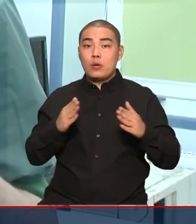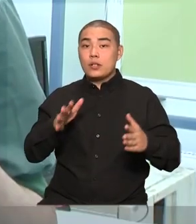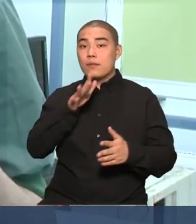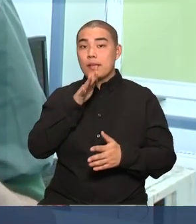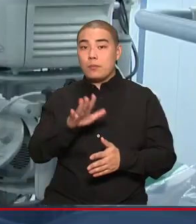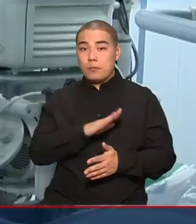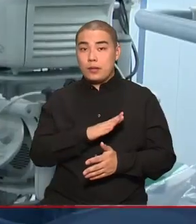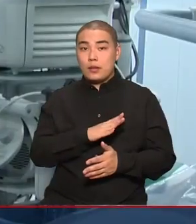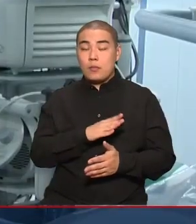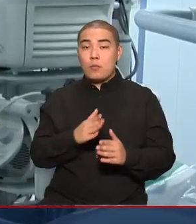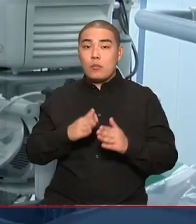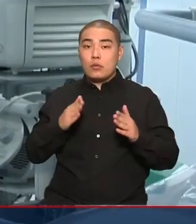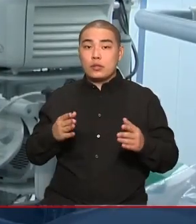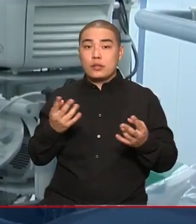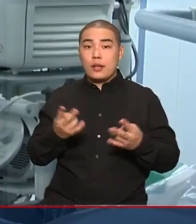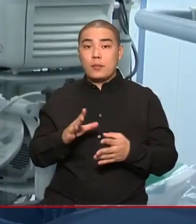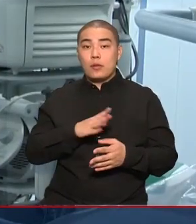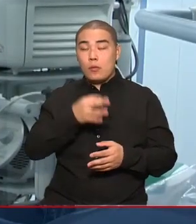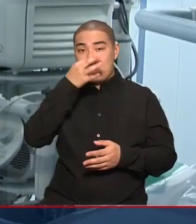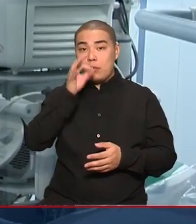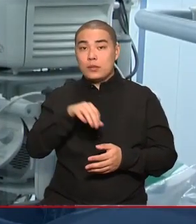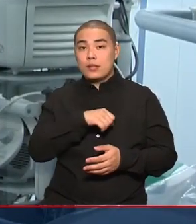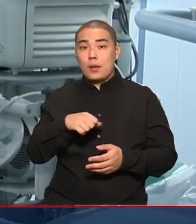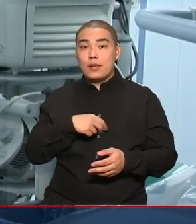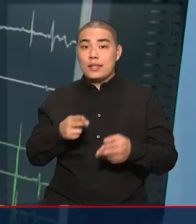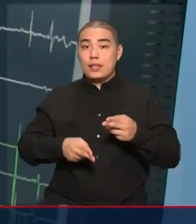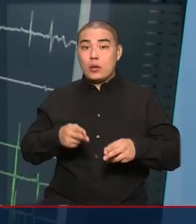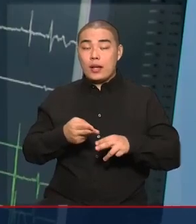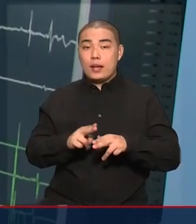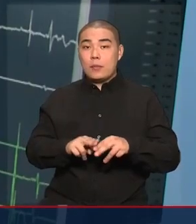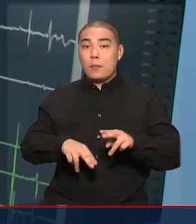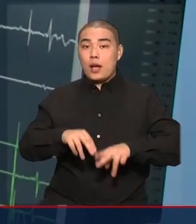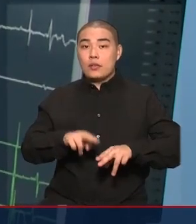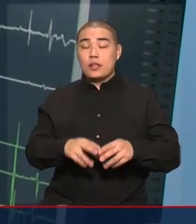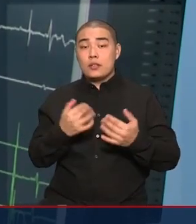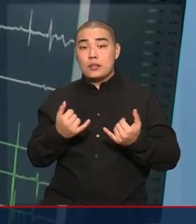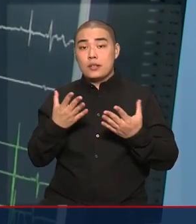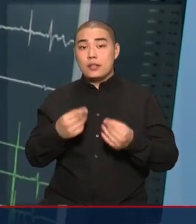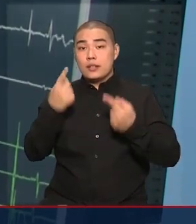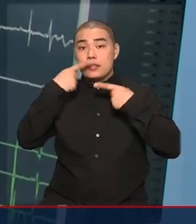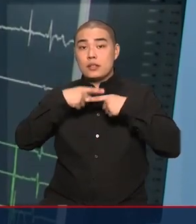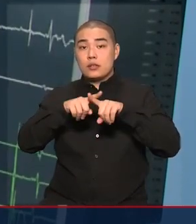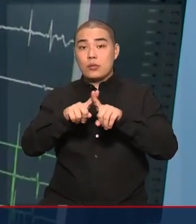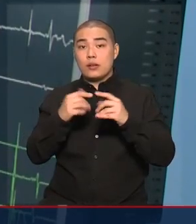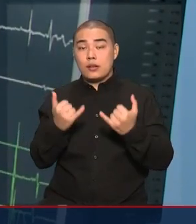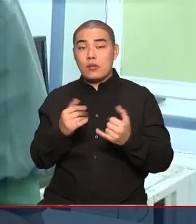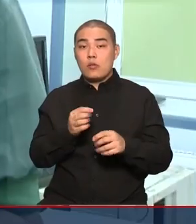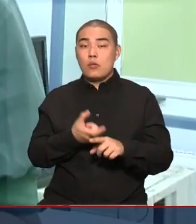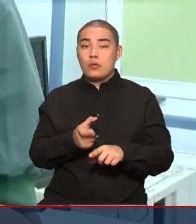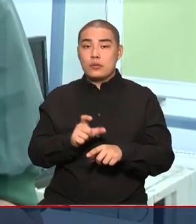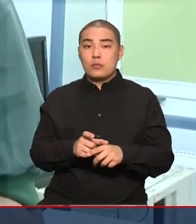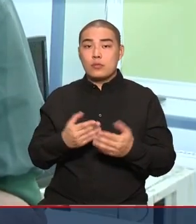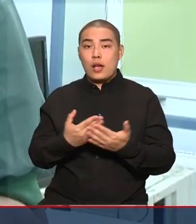времени, больше, наверное, надо было и опыта самого хирурга для того, чтобы это построить. Сейчас, конечно же, технологии очень